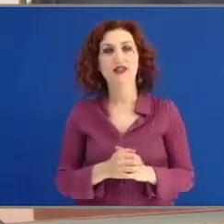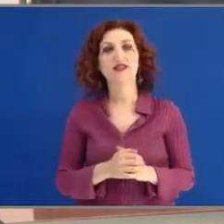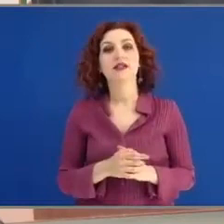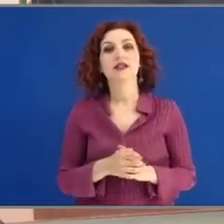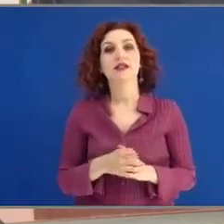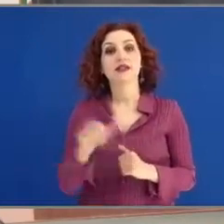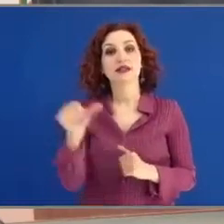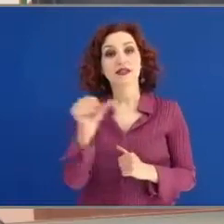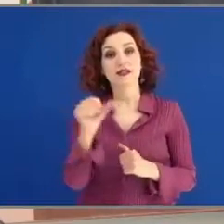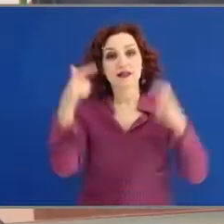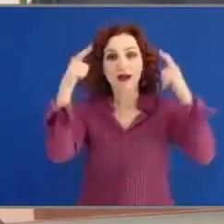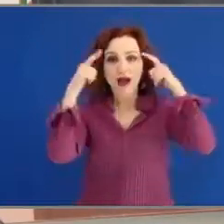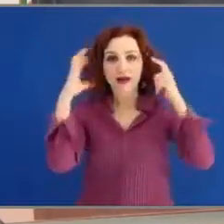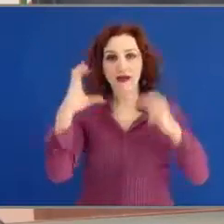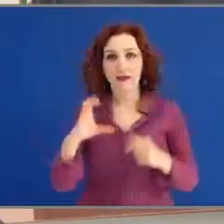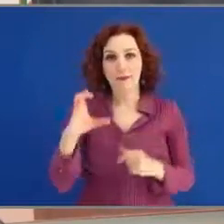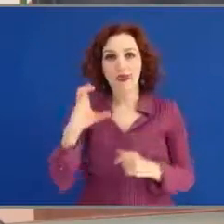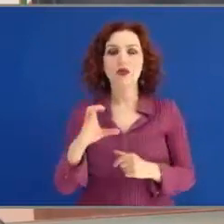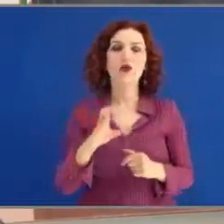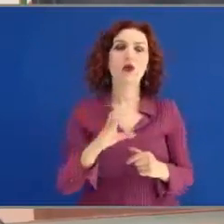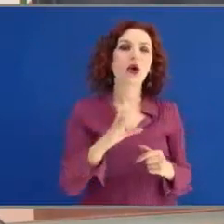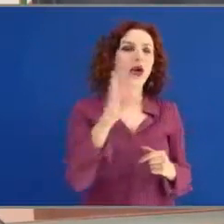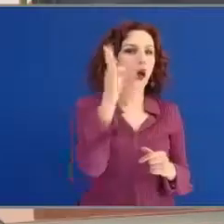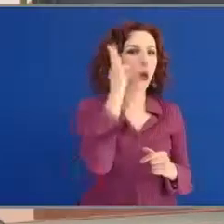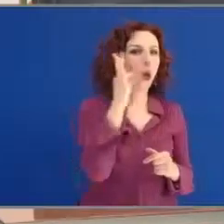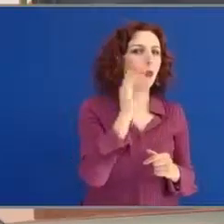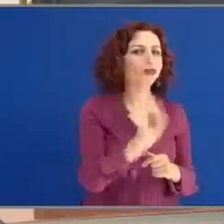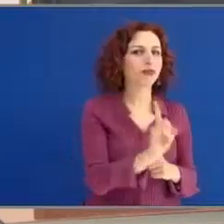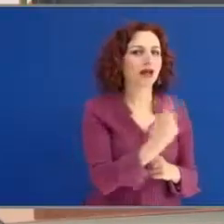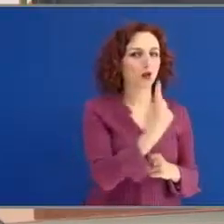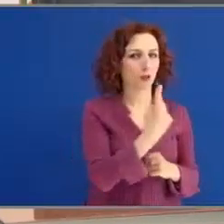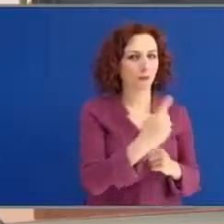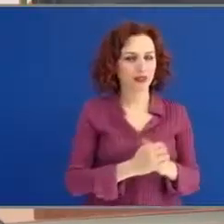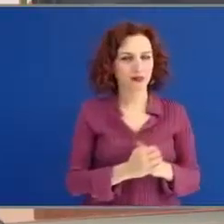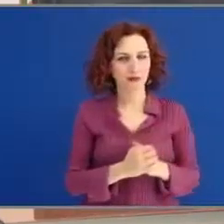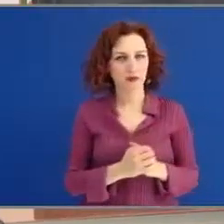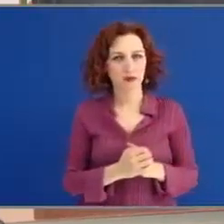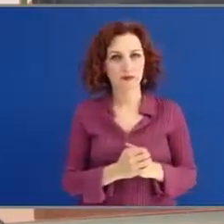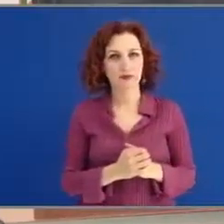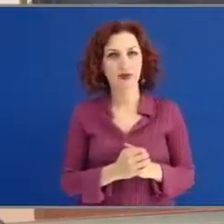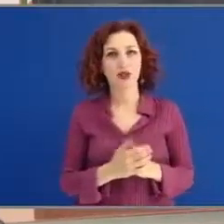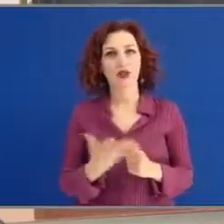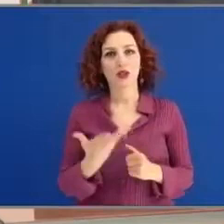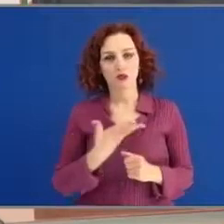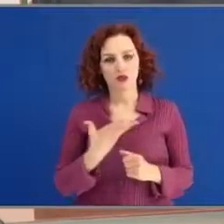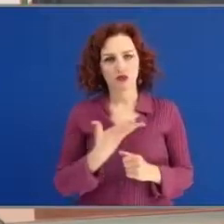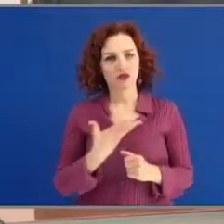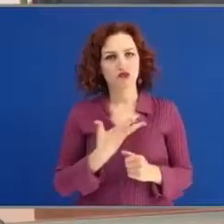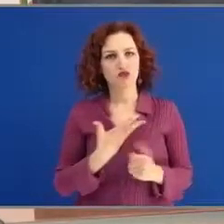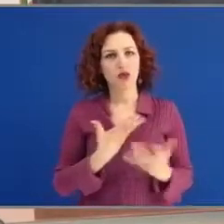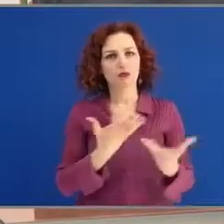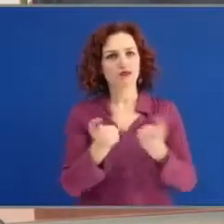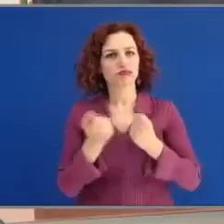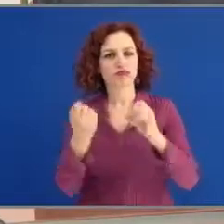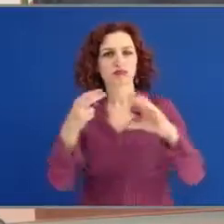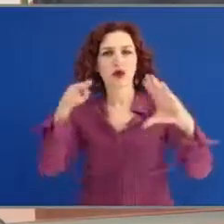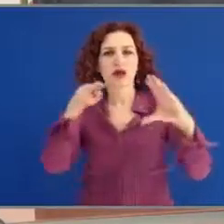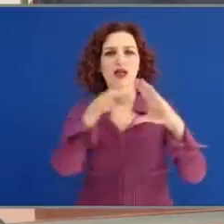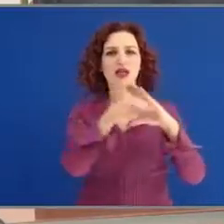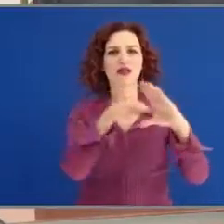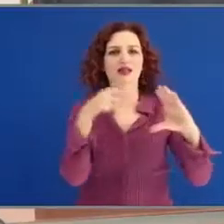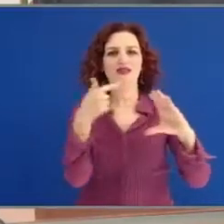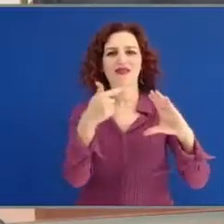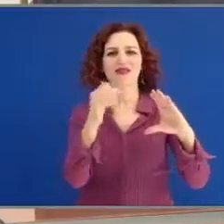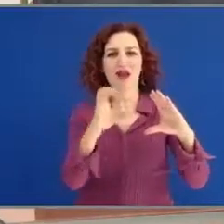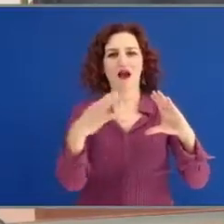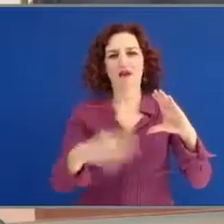l'azienda ospedaliera Policlinico Umberto I. Qui sono previste acquisizioni di TAC di ultima generazione,